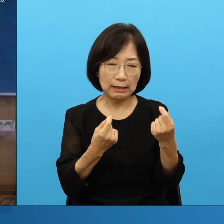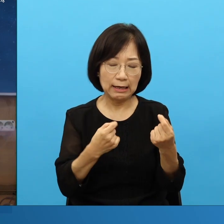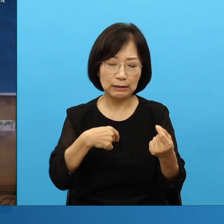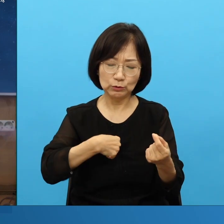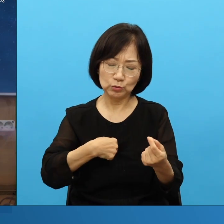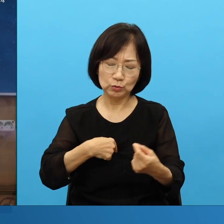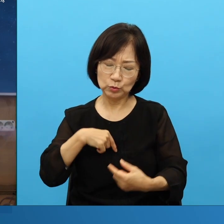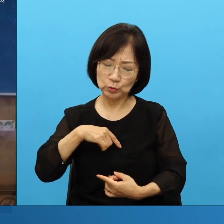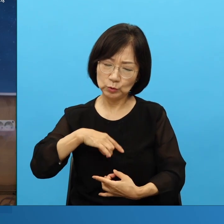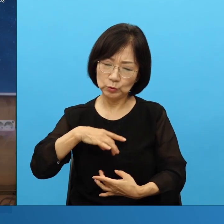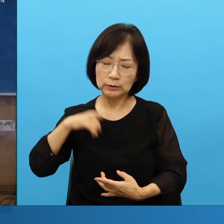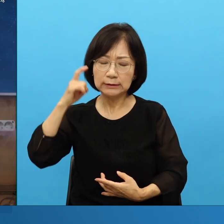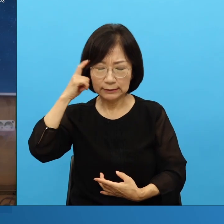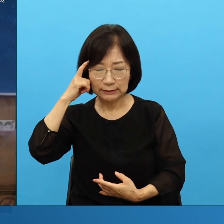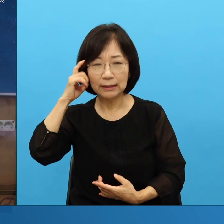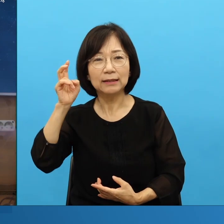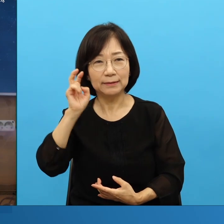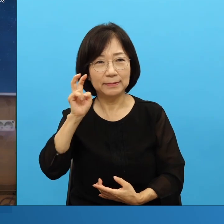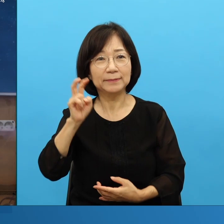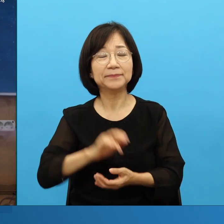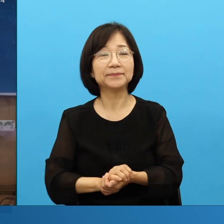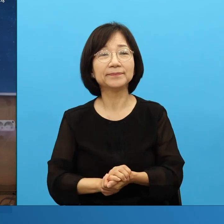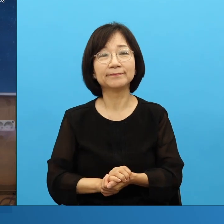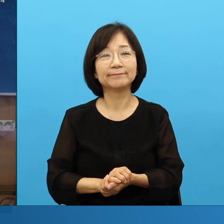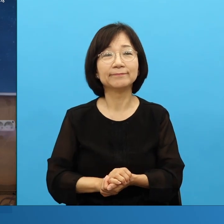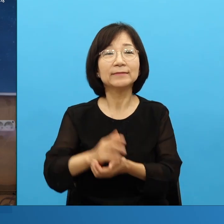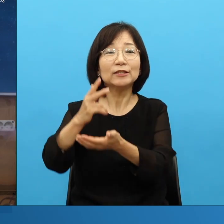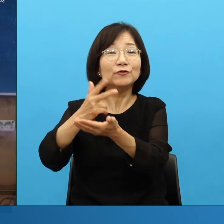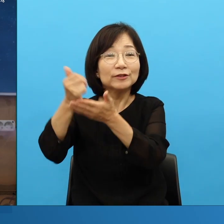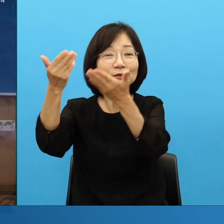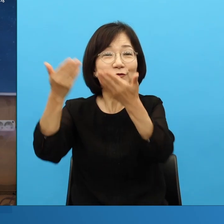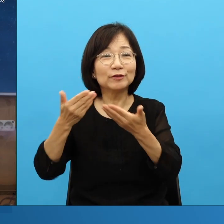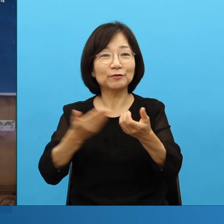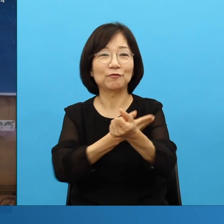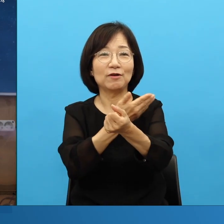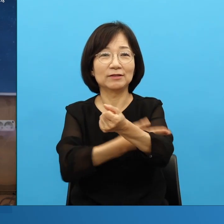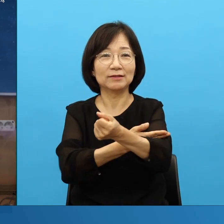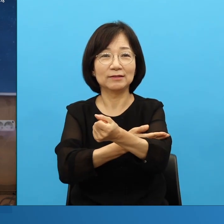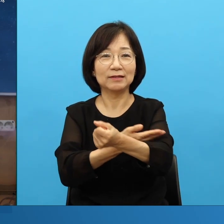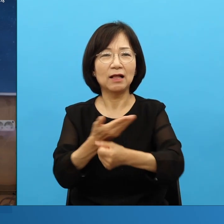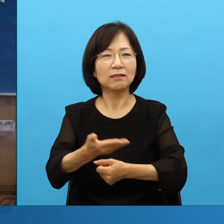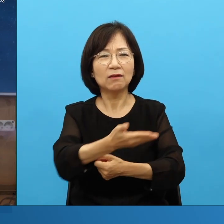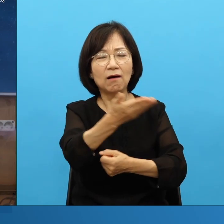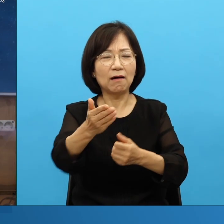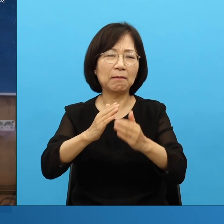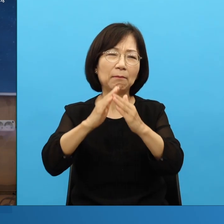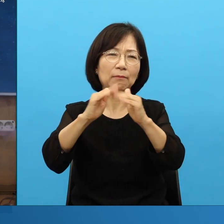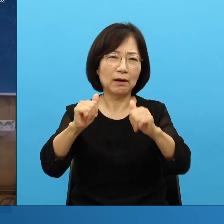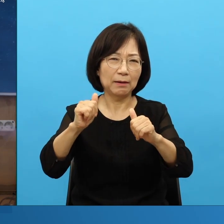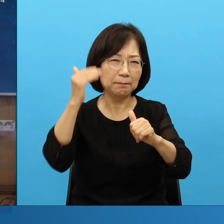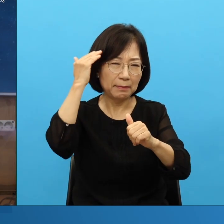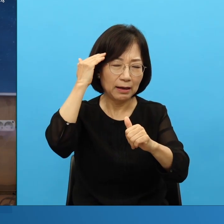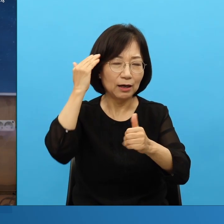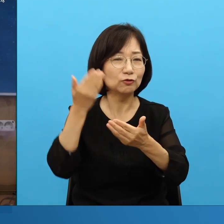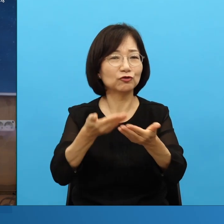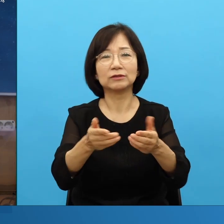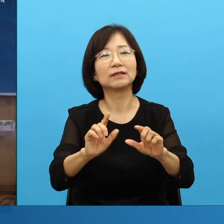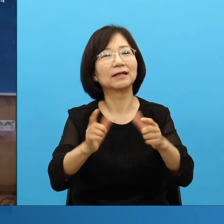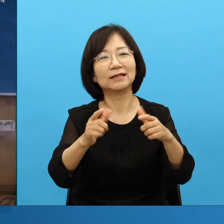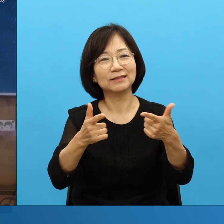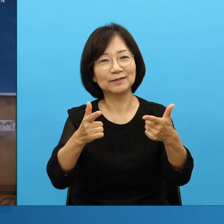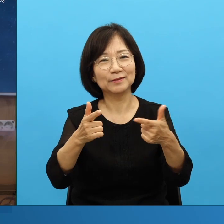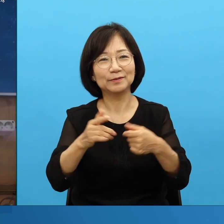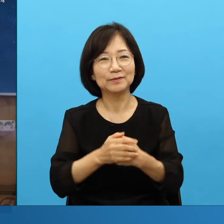속으로 다시 생각할 것이라. 주께서 주신 권세는 너희를 무너뜨리려고 하신 것이